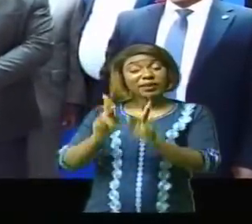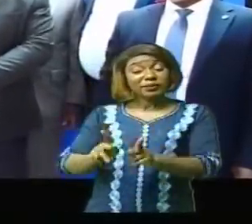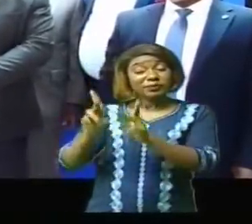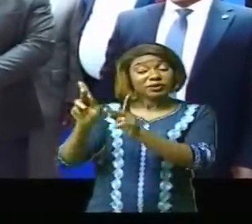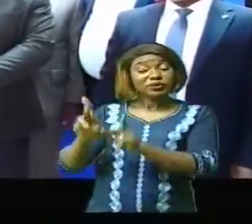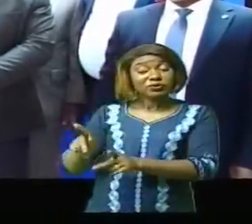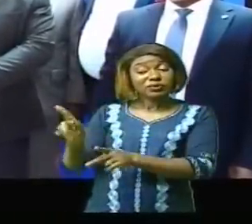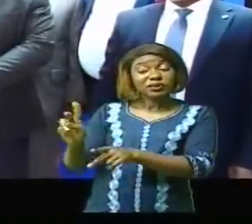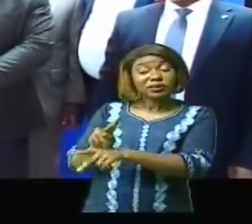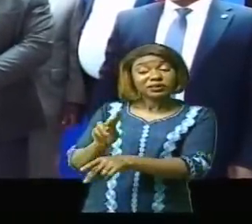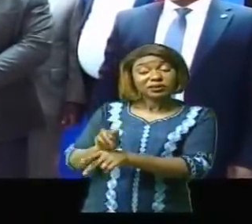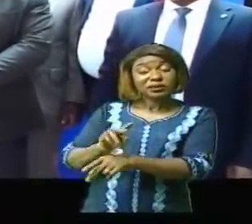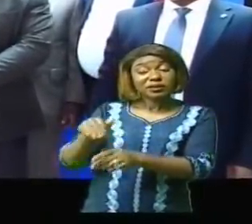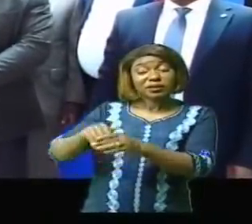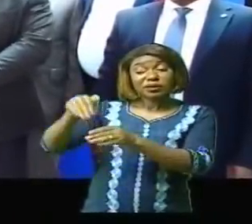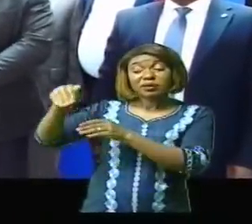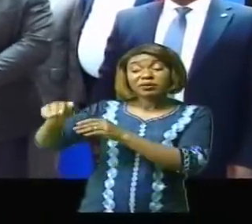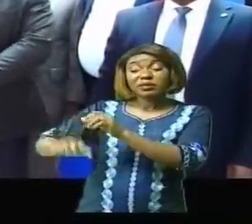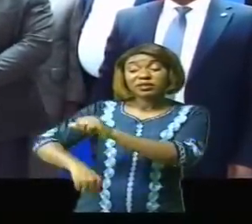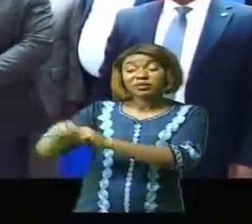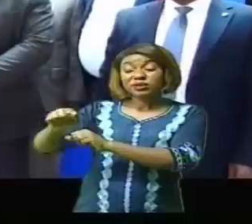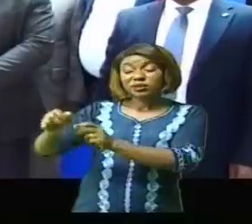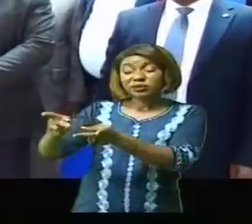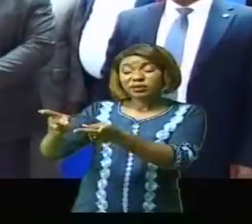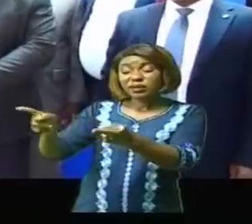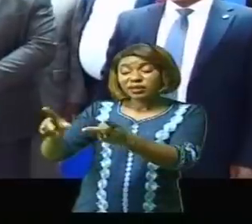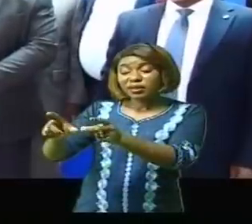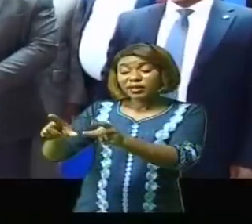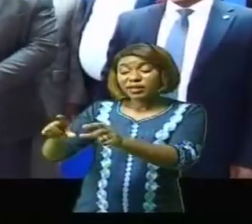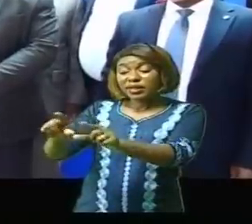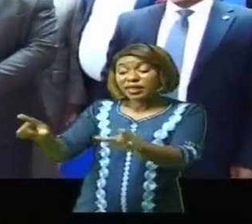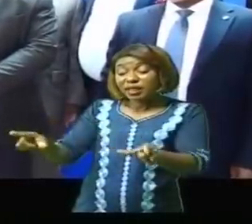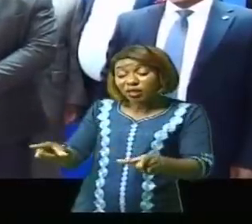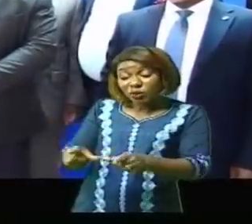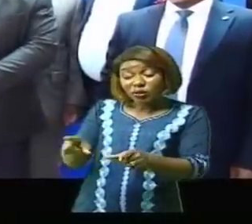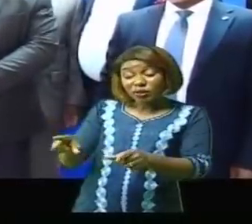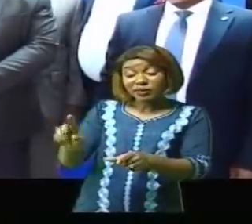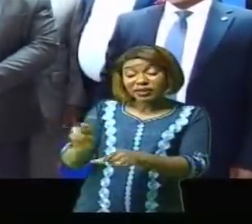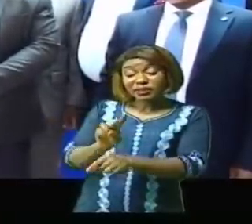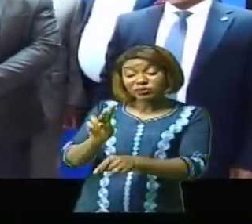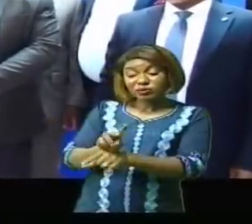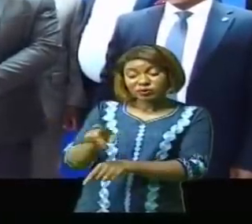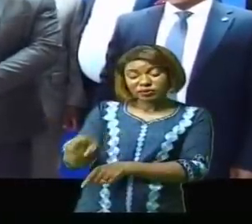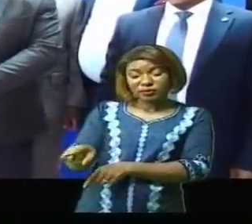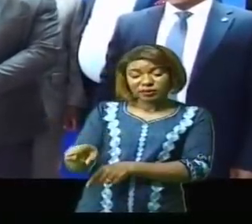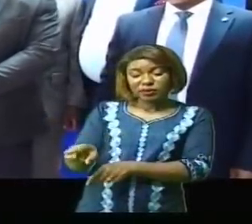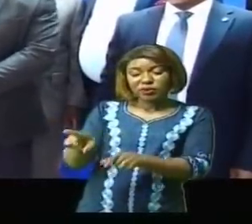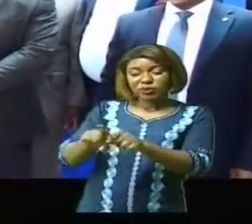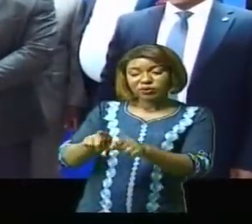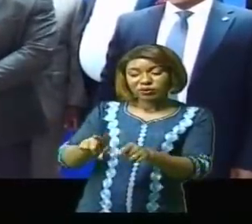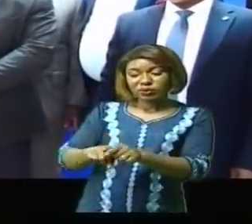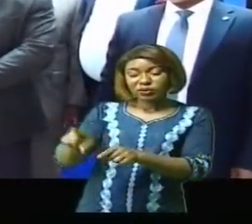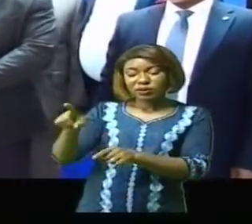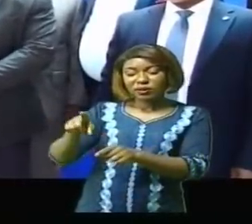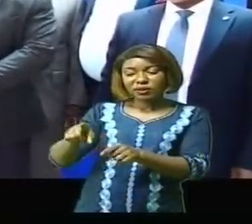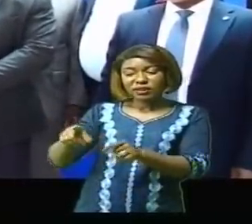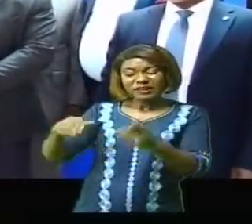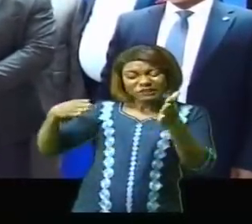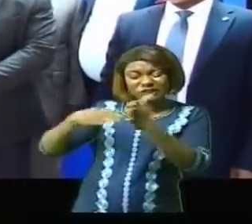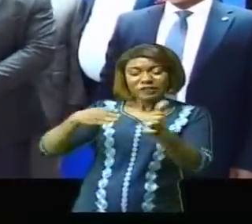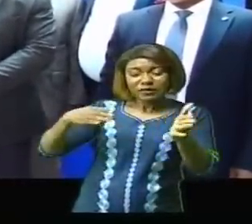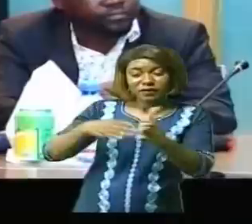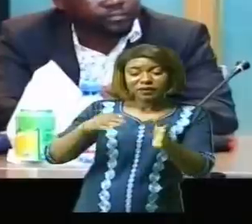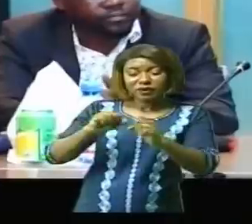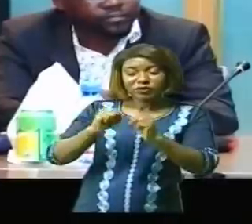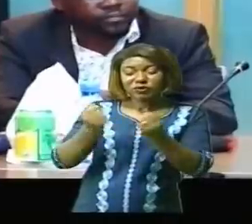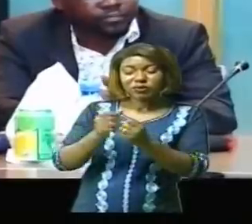ces exploitants sont délogés de ces zones où ils étaient en train d'exploiter, ils se retournent maintenant vers les sociétés